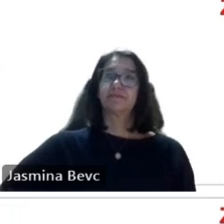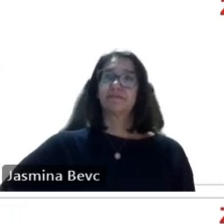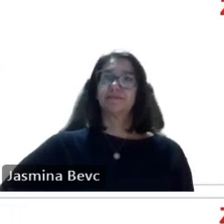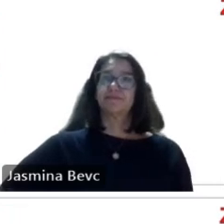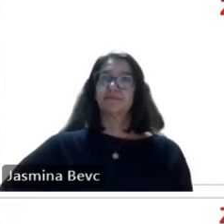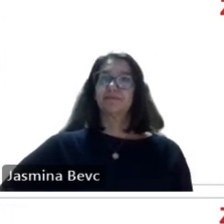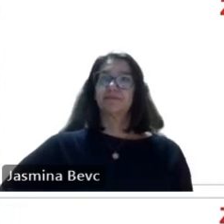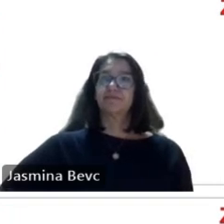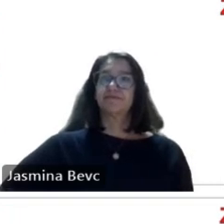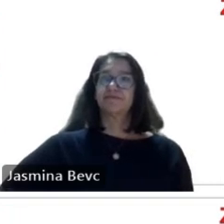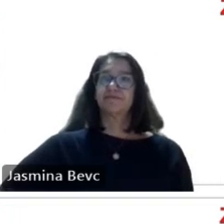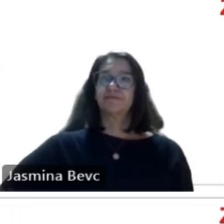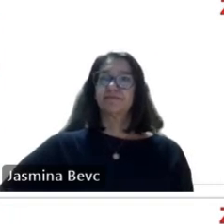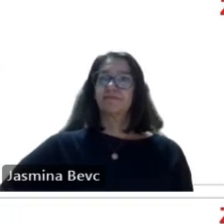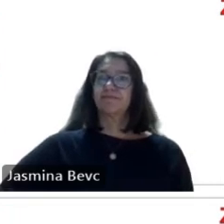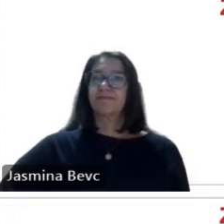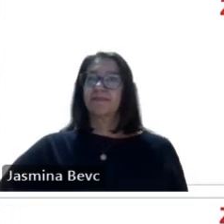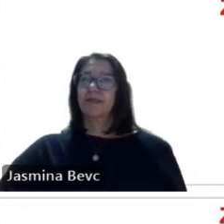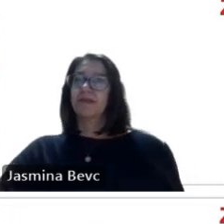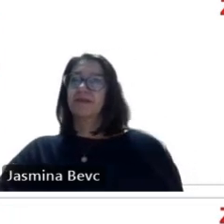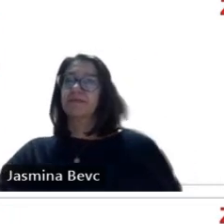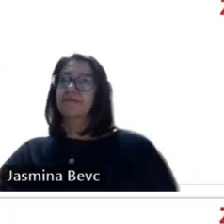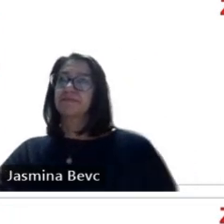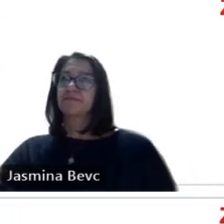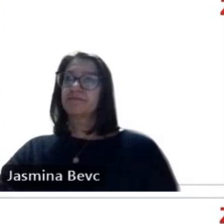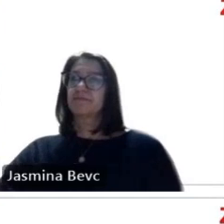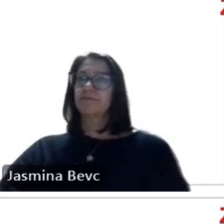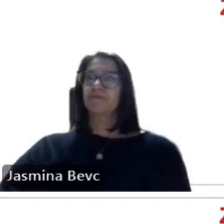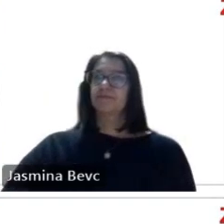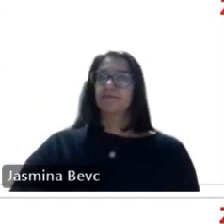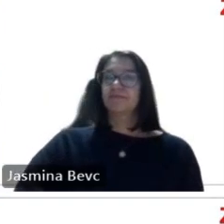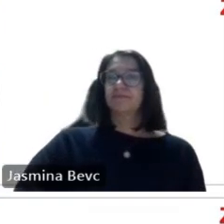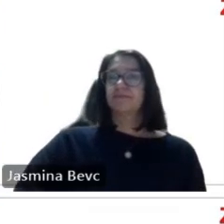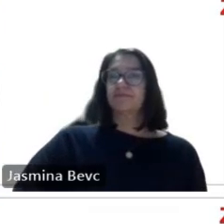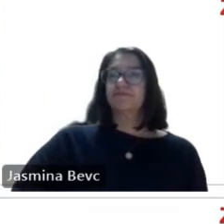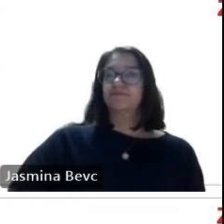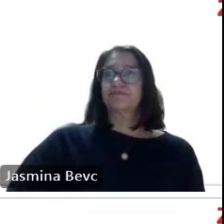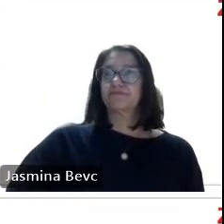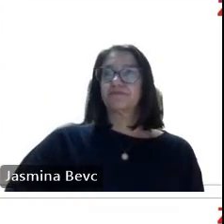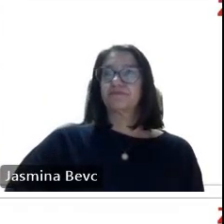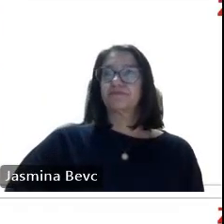zlasti, če razmišljate o nakupu in vgradnji.